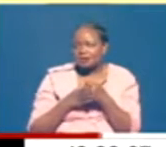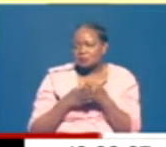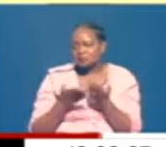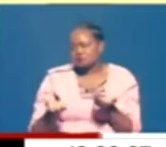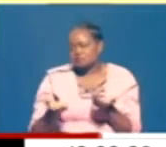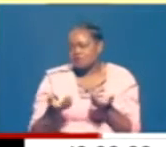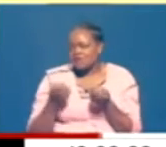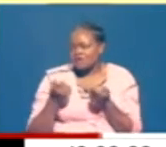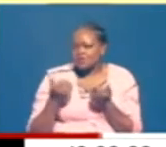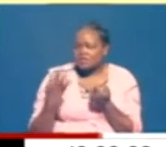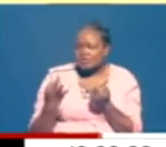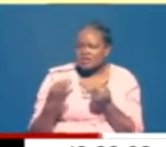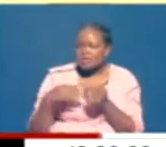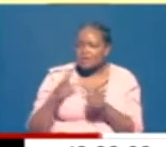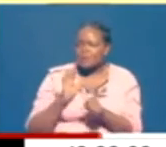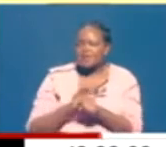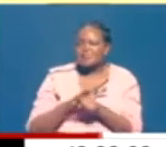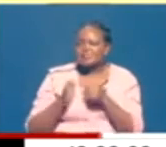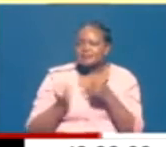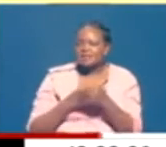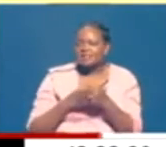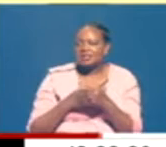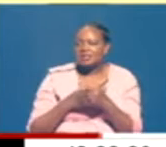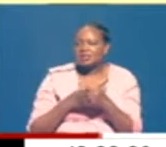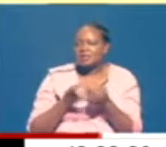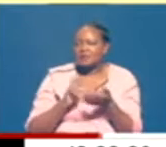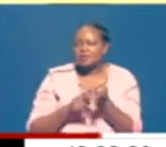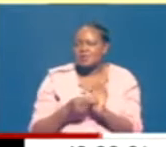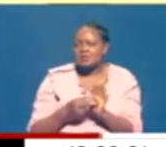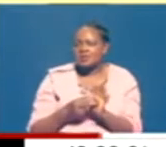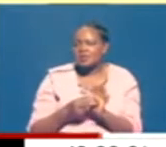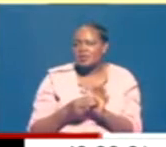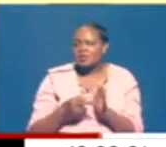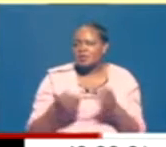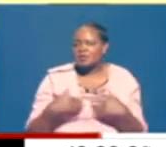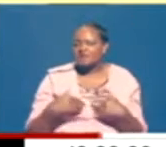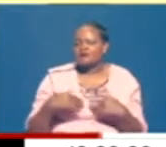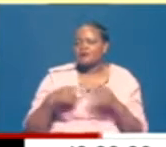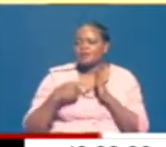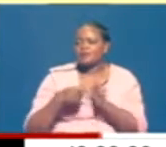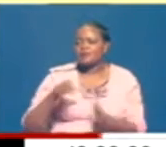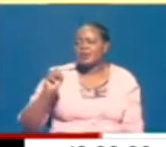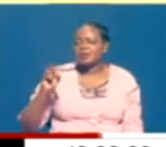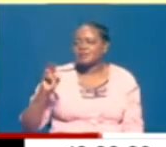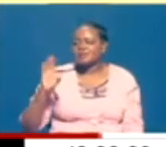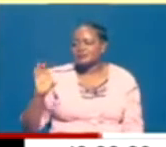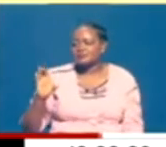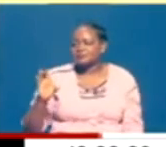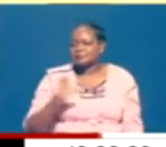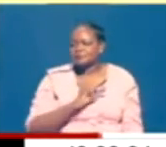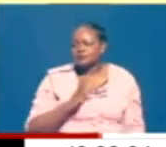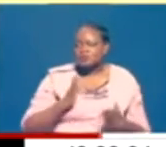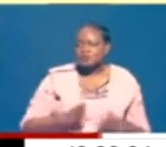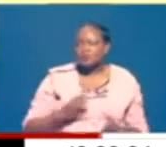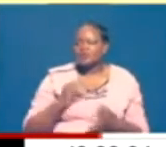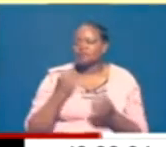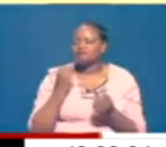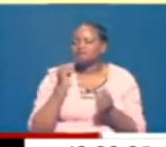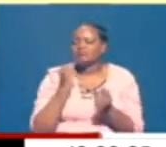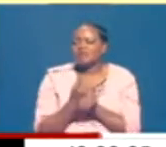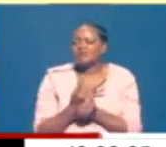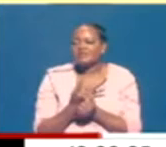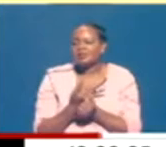kulingana na vile sheria inasema. So kwa sababu kuna kama ile salaries and remuneration, wako na commissioners kama karibu 11